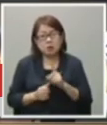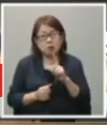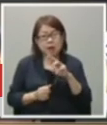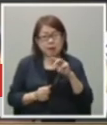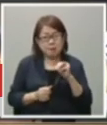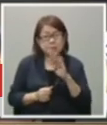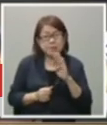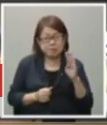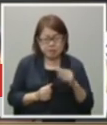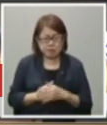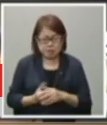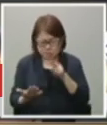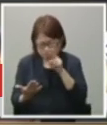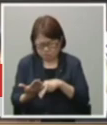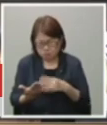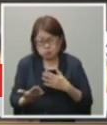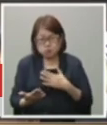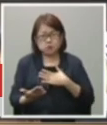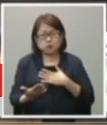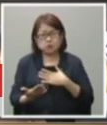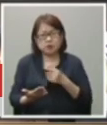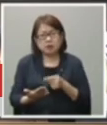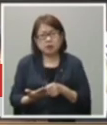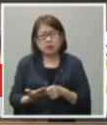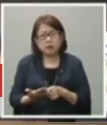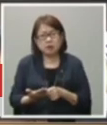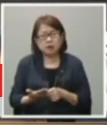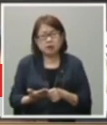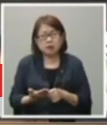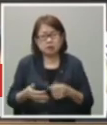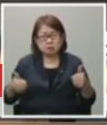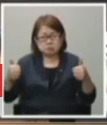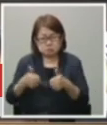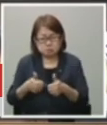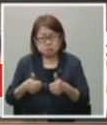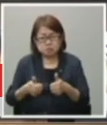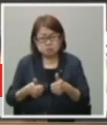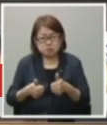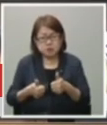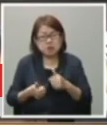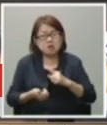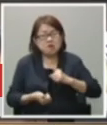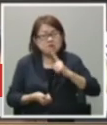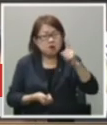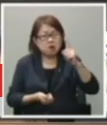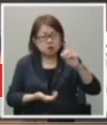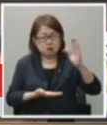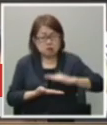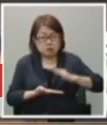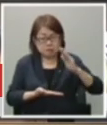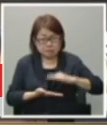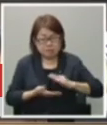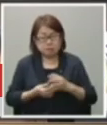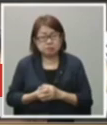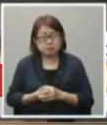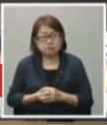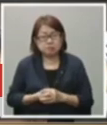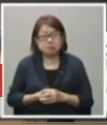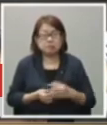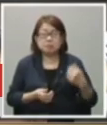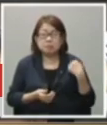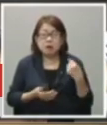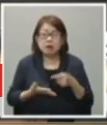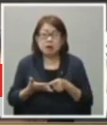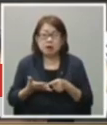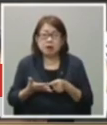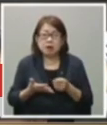มเห็นตกใจครับเพราะอะไรครับคู่กรณีที่ลงหนังสือพิมพ์เนี่ยครับผ่านด่านตลอดไบโอเม